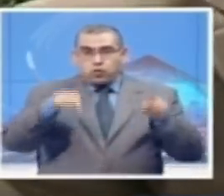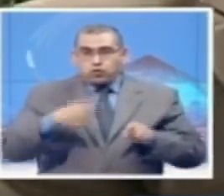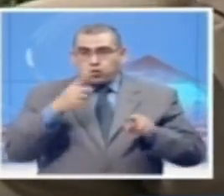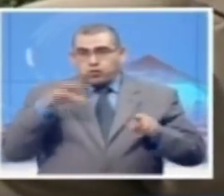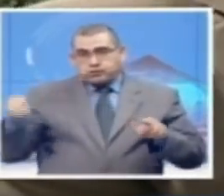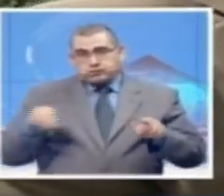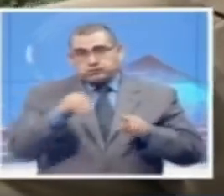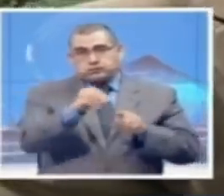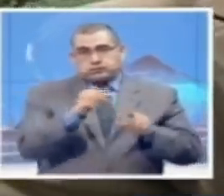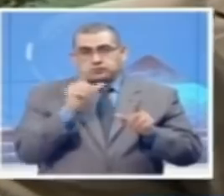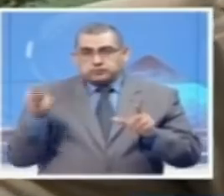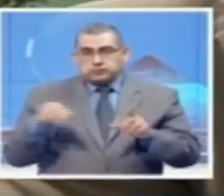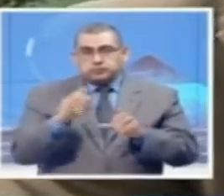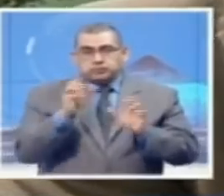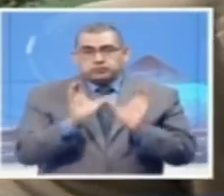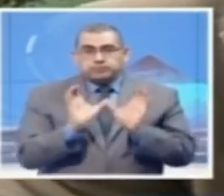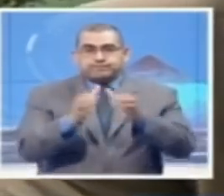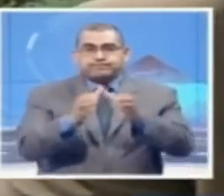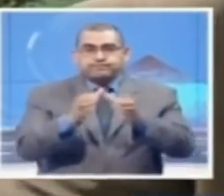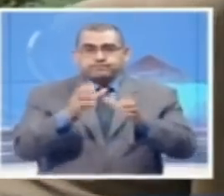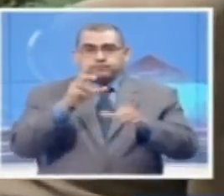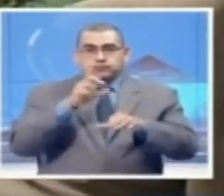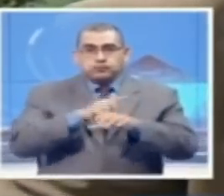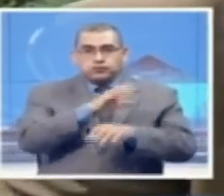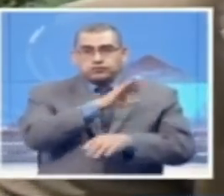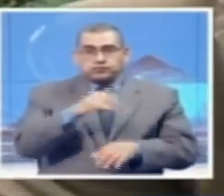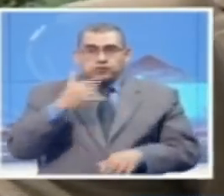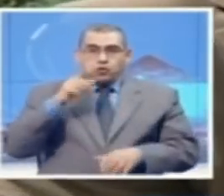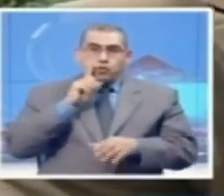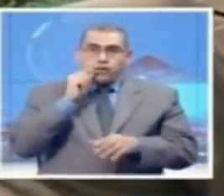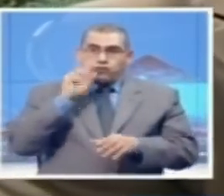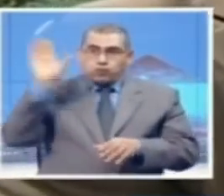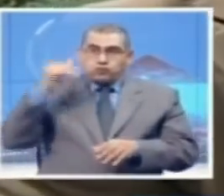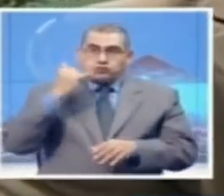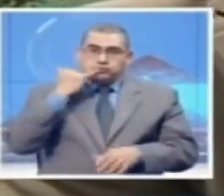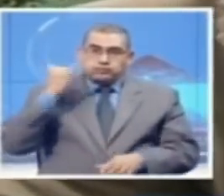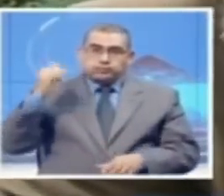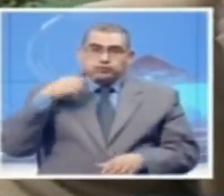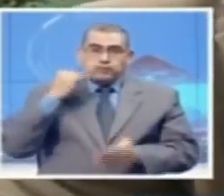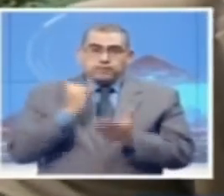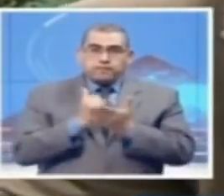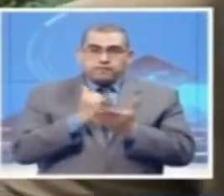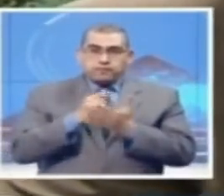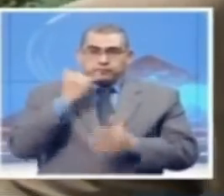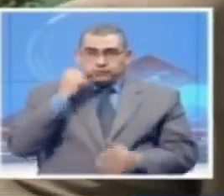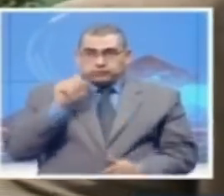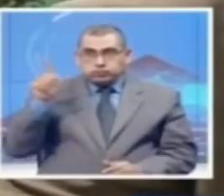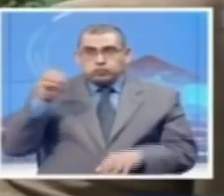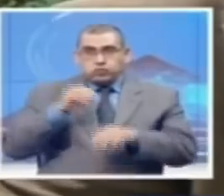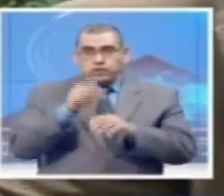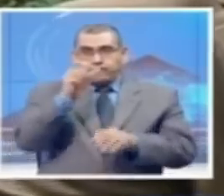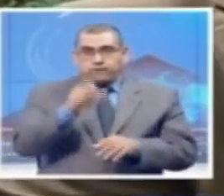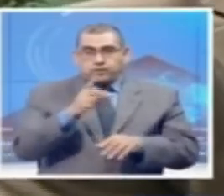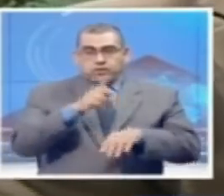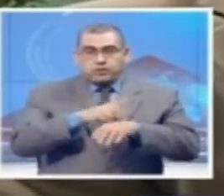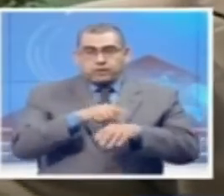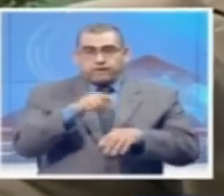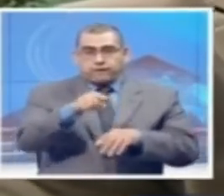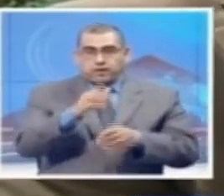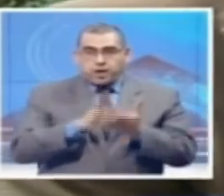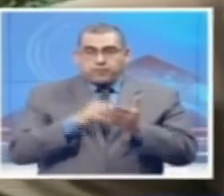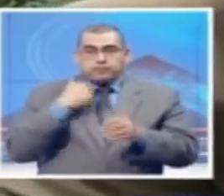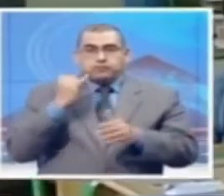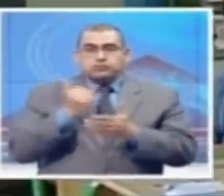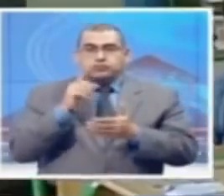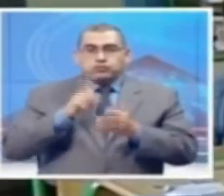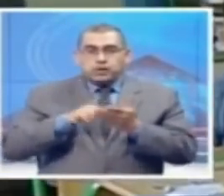للعزل جوه بيتم وضع الطالب فيها والاتصال بولي أمره والاتصال بالسادة المسؤولين وإبلاغهم واتخاذ كافة الإجراءات